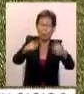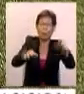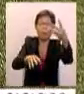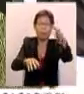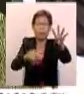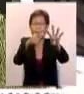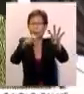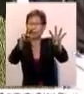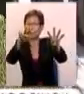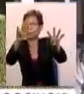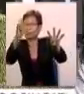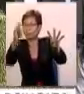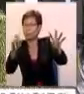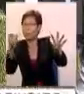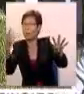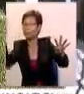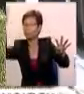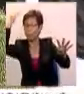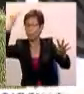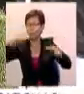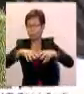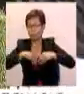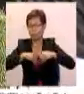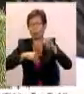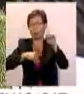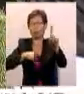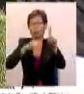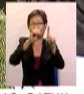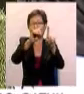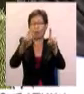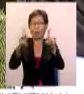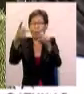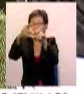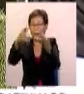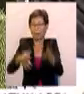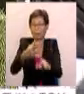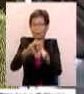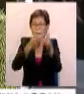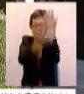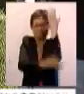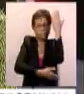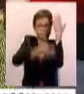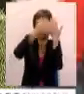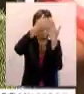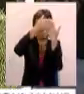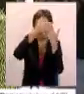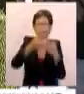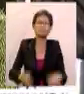14 hingga 27 Disember lalu telah menerima 102 penyertaan dari seluruh negara.